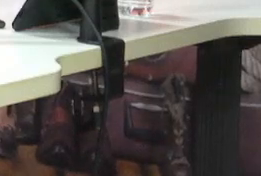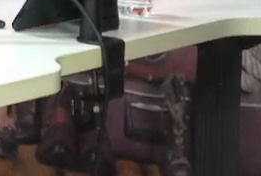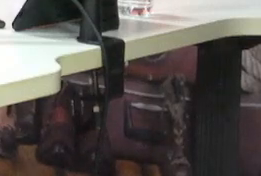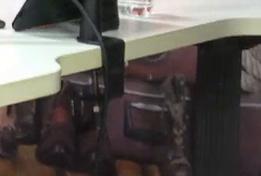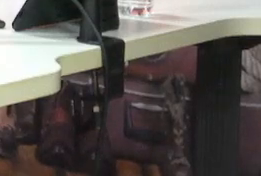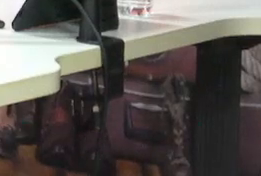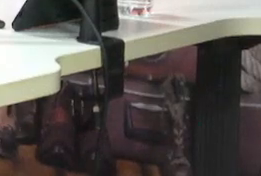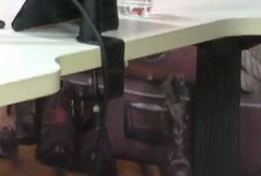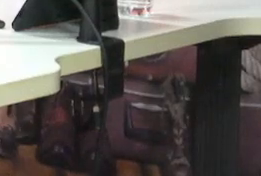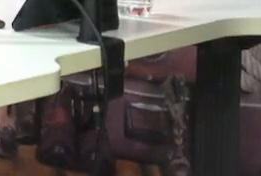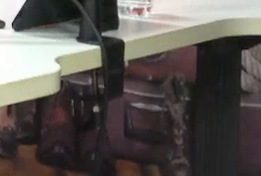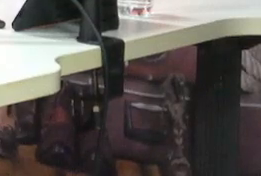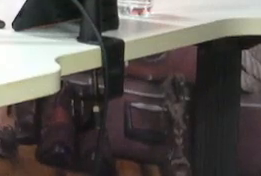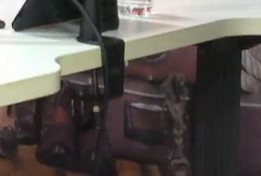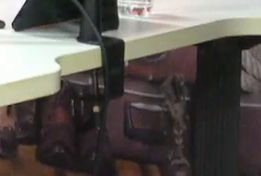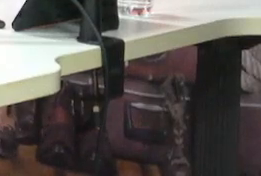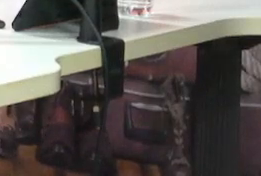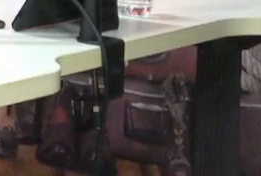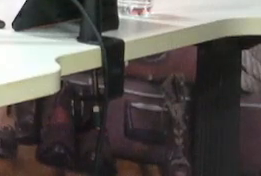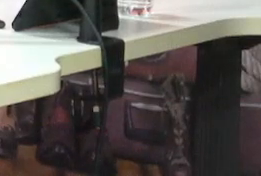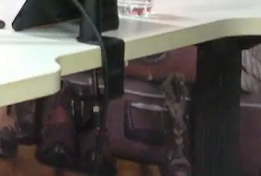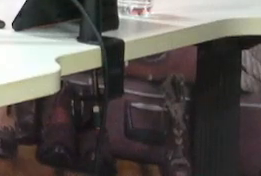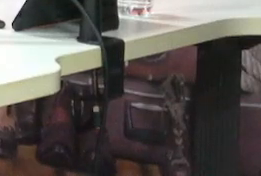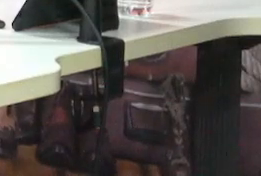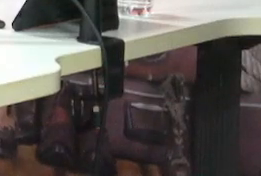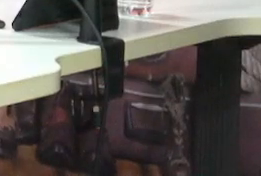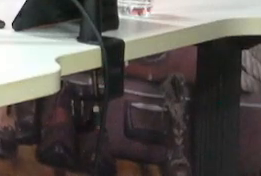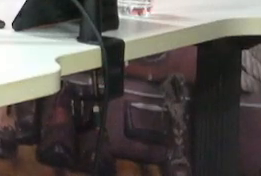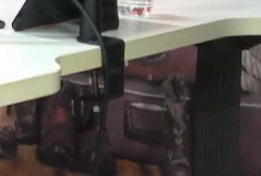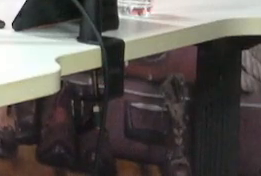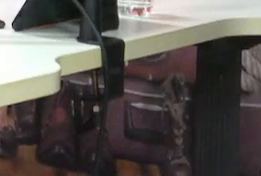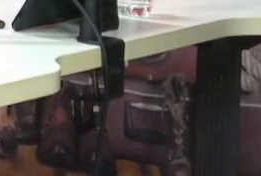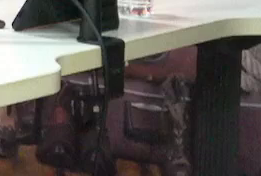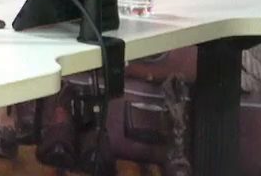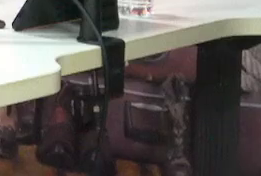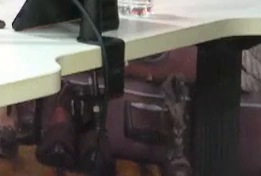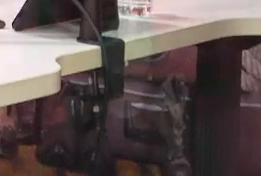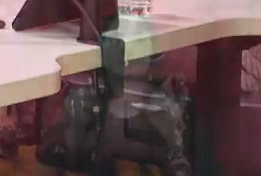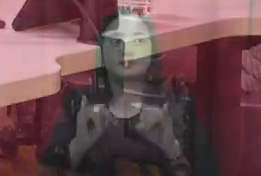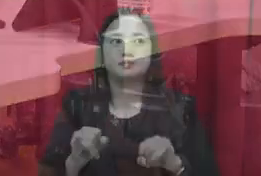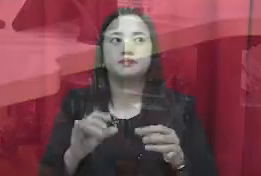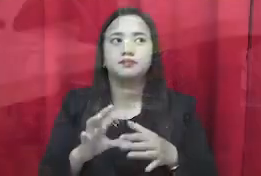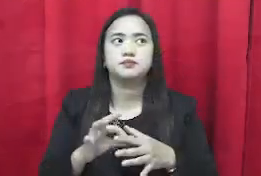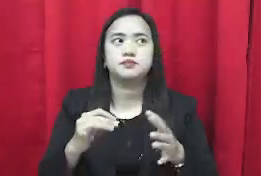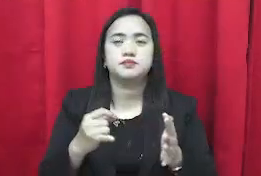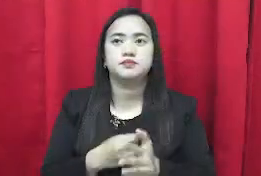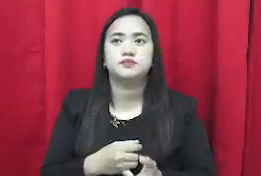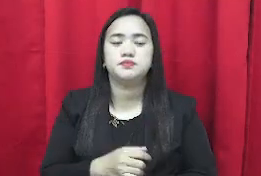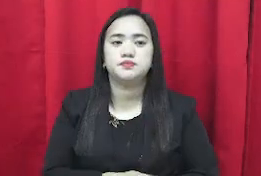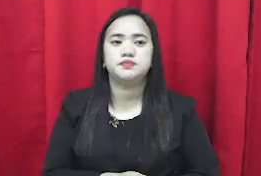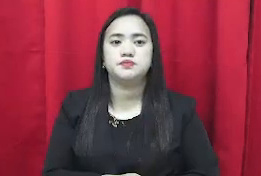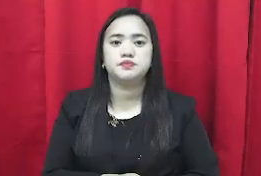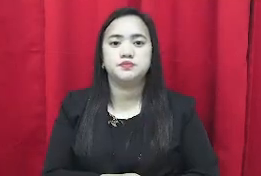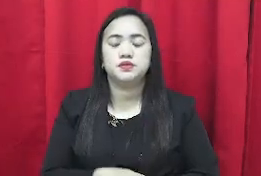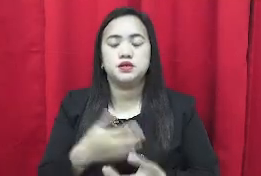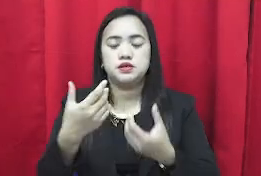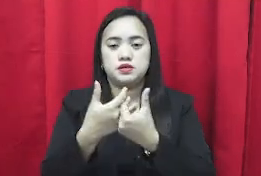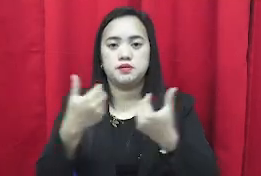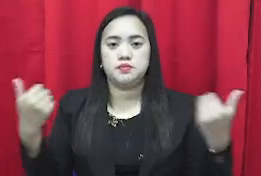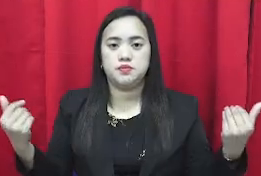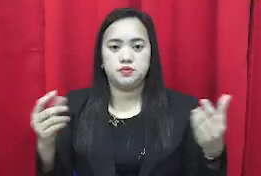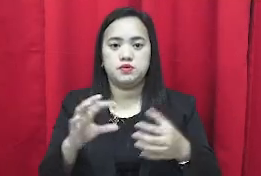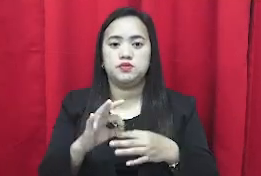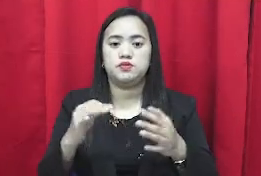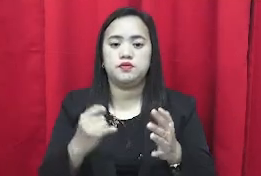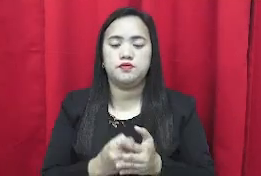makita po ninyo ang kahalagan po nito Kasi ah Minsan akala natin magkahiwalay yung career na ito eh magkahiwalay yung